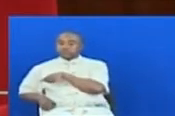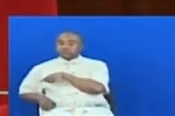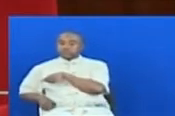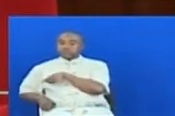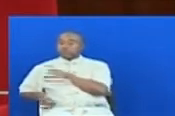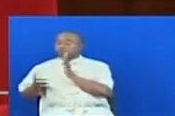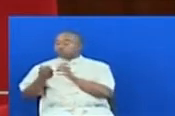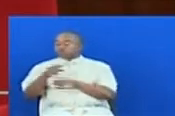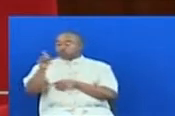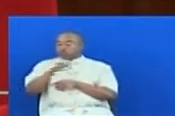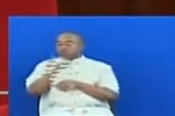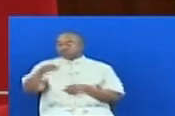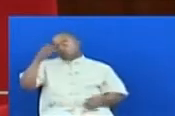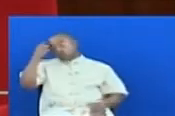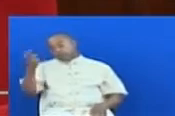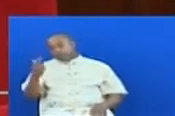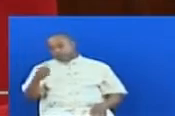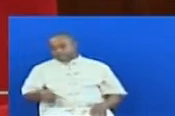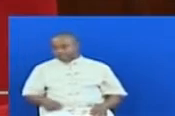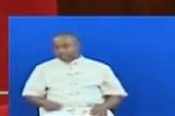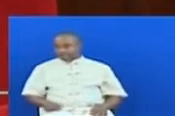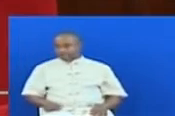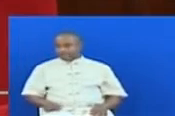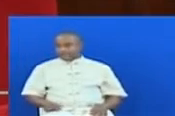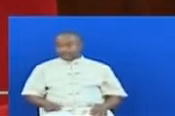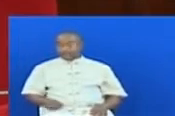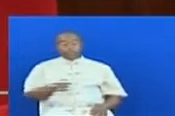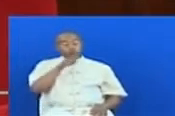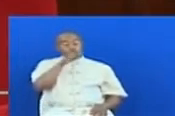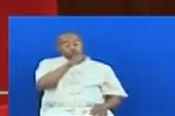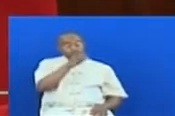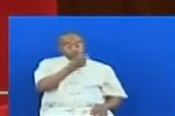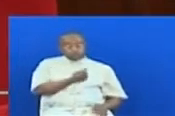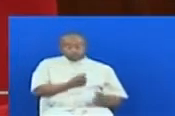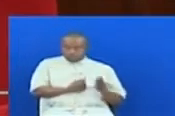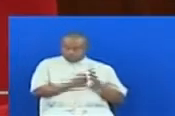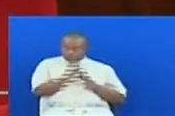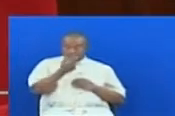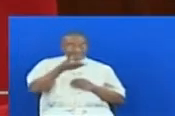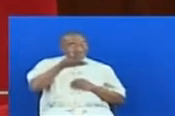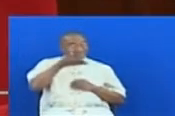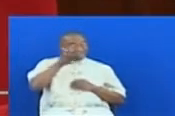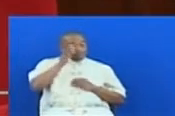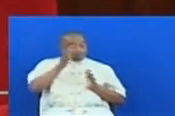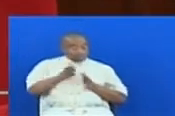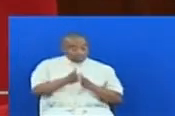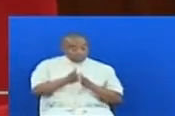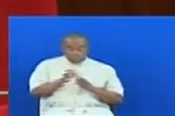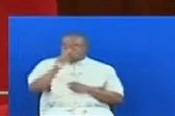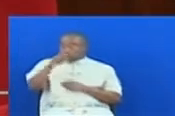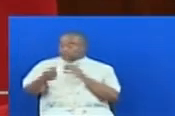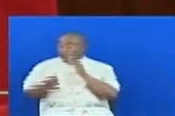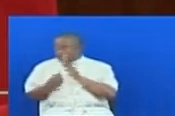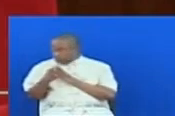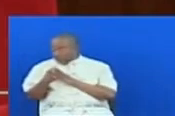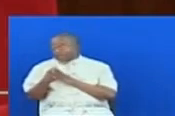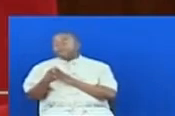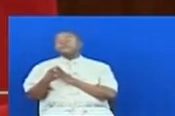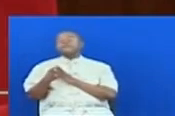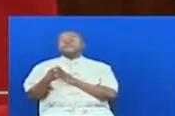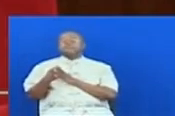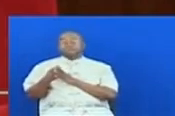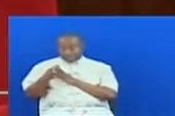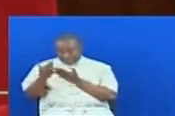ya uelewa, kila mmoja yule uliyemtoa kwenye local government au umemtoa kwenye civil servants anakuwa anaelewa kwamba mimi kazi yangu kama